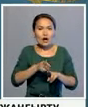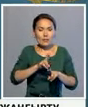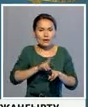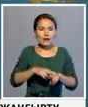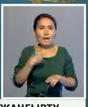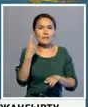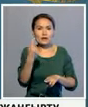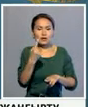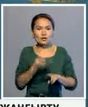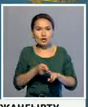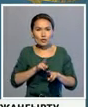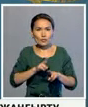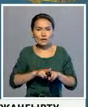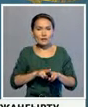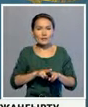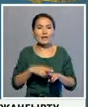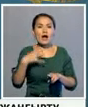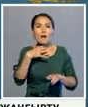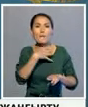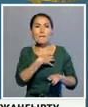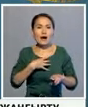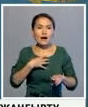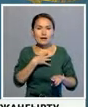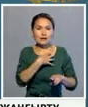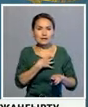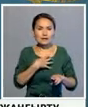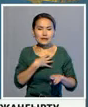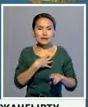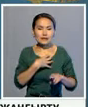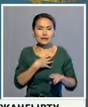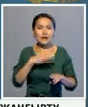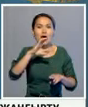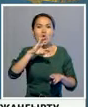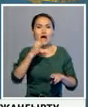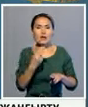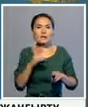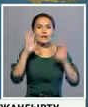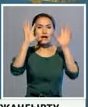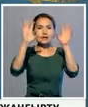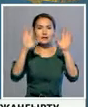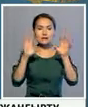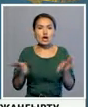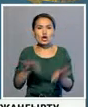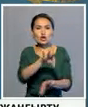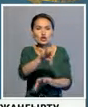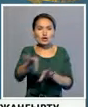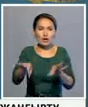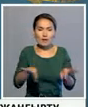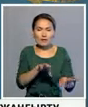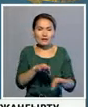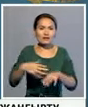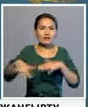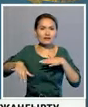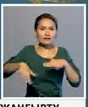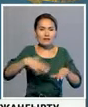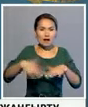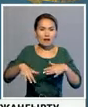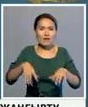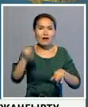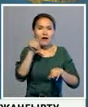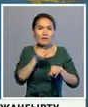Біріншіден, осындай өте маңызды әлеуметтік заң жобасы немқұрайды қаралды.